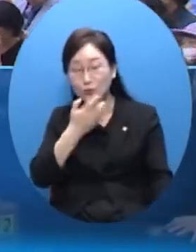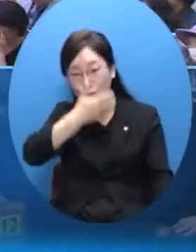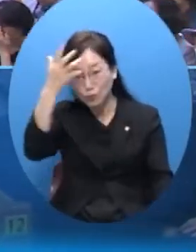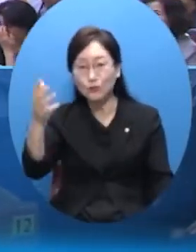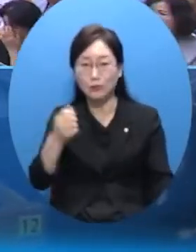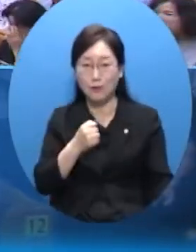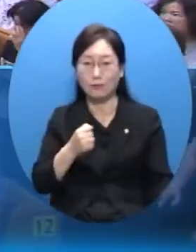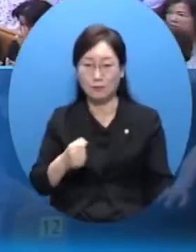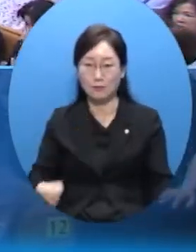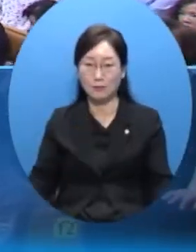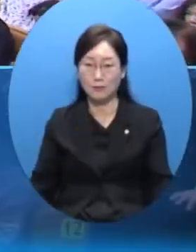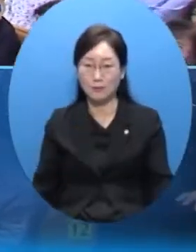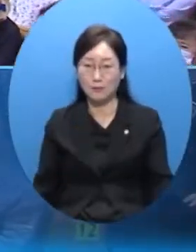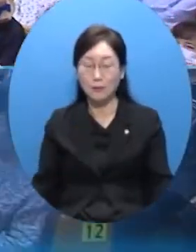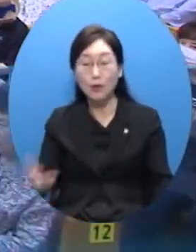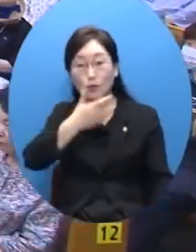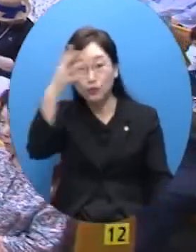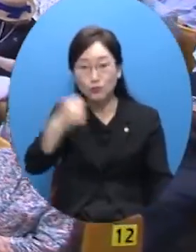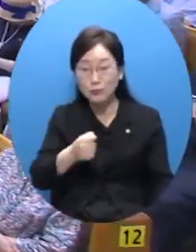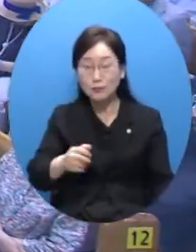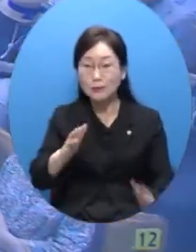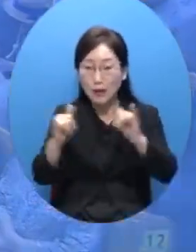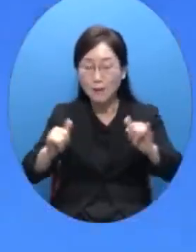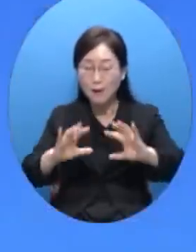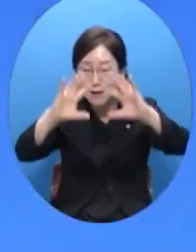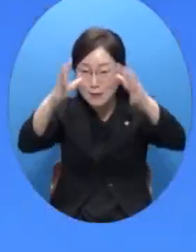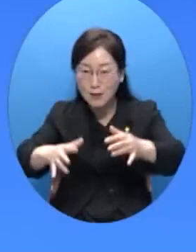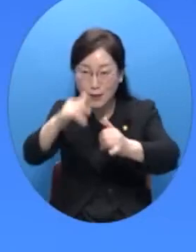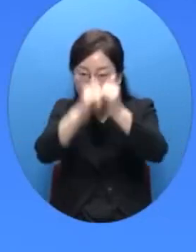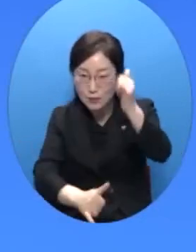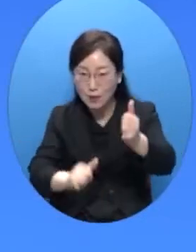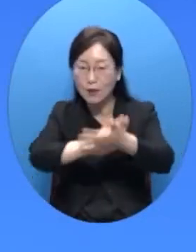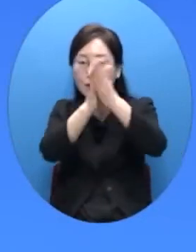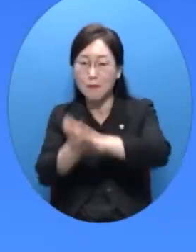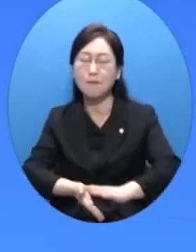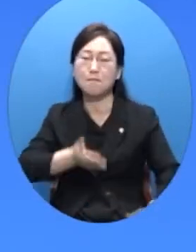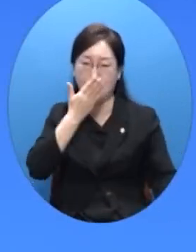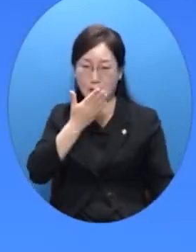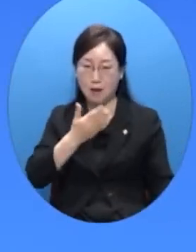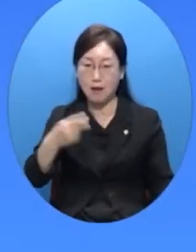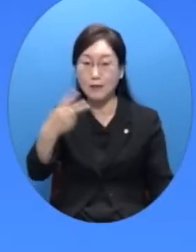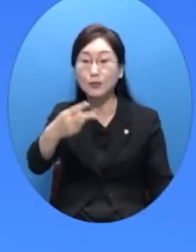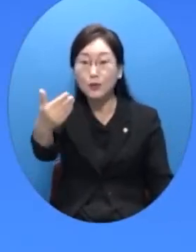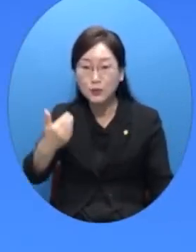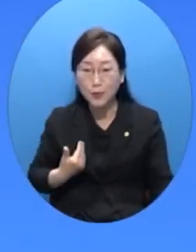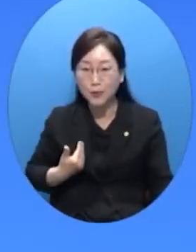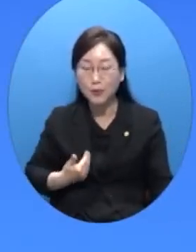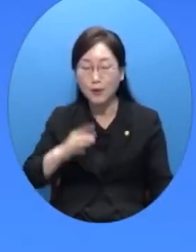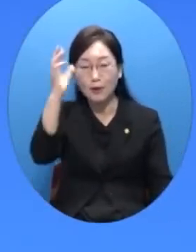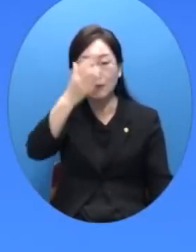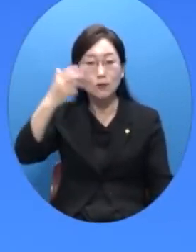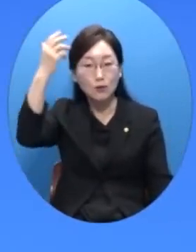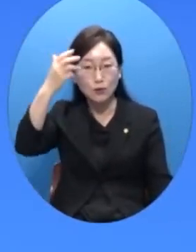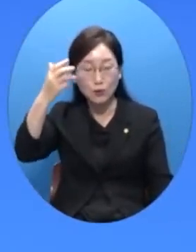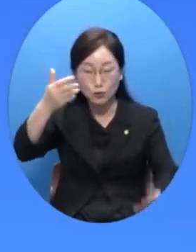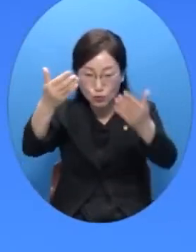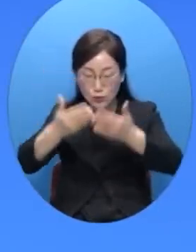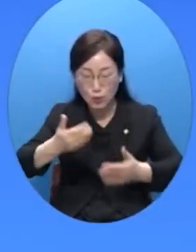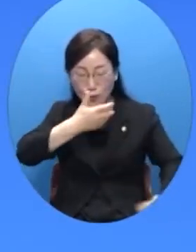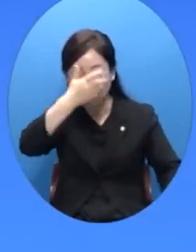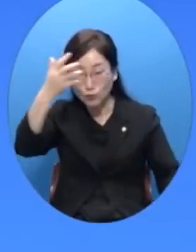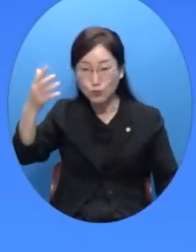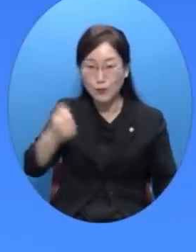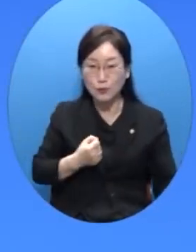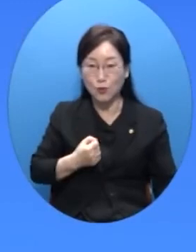늙은이들은 꿈을 꾸리라. 꿈꾸는 사람들이 새 역사를 바꿔놓는 것입니다. 2000년 전에 성께서 주시는 꿈을 꾸고